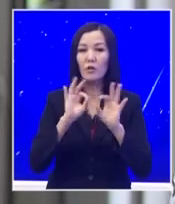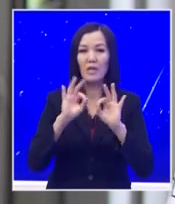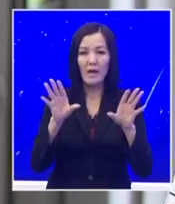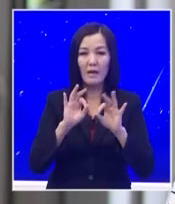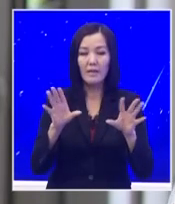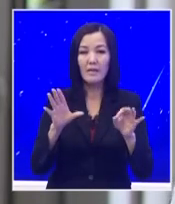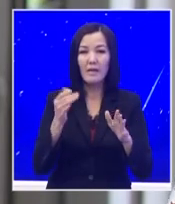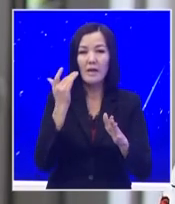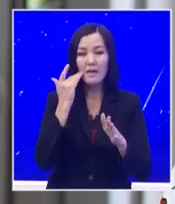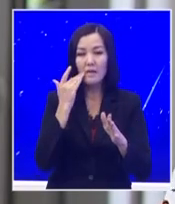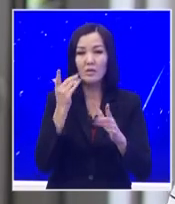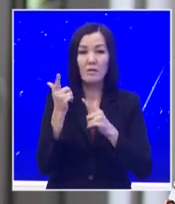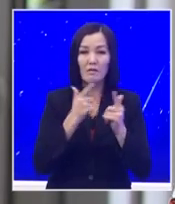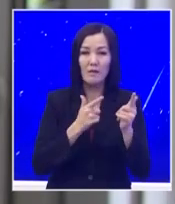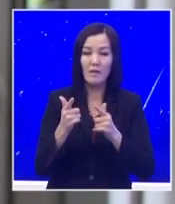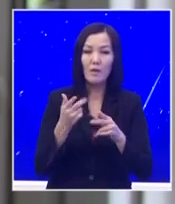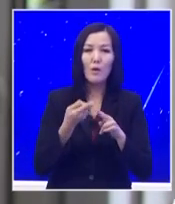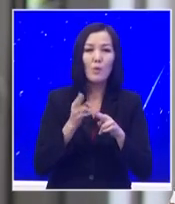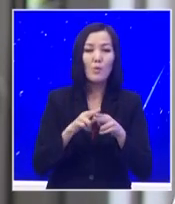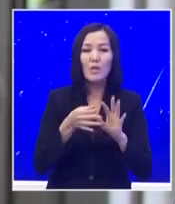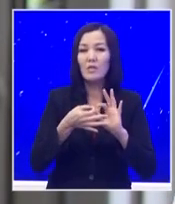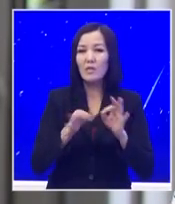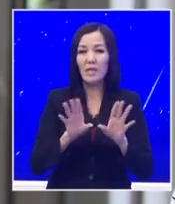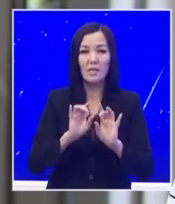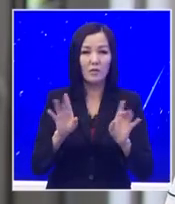сұрасақ, әрқашанда өте жақсы,